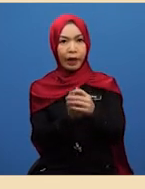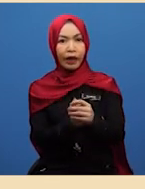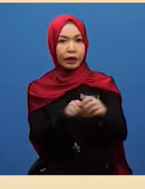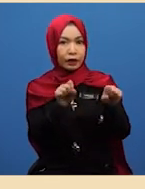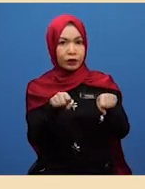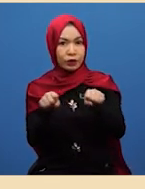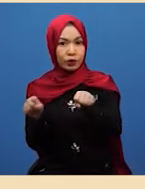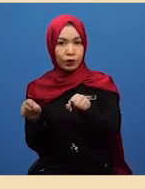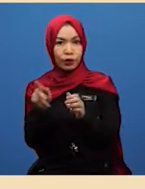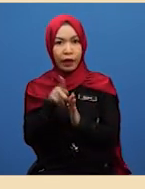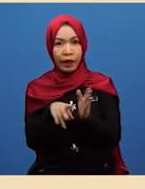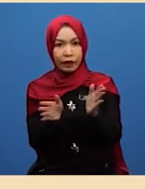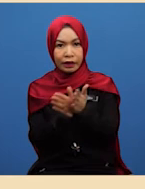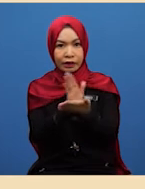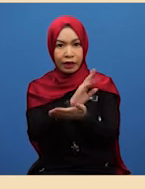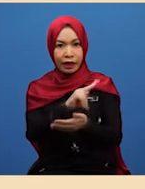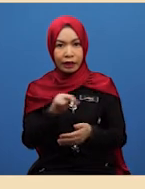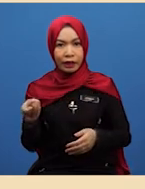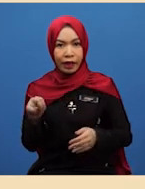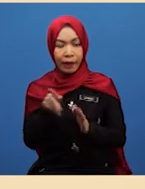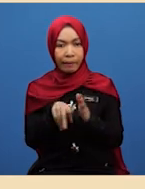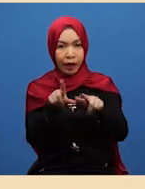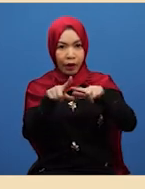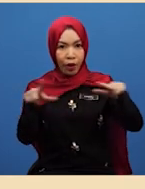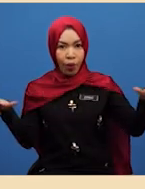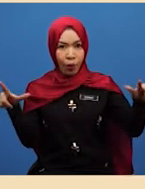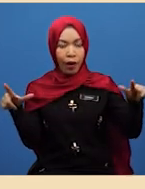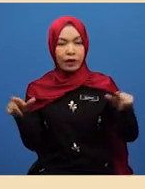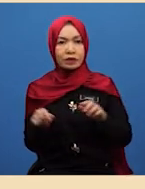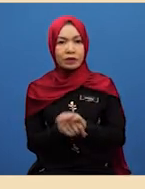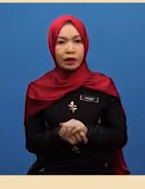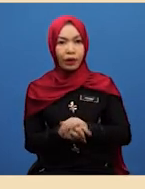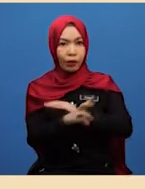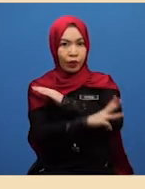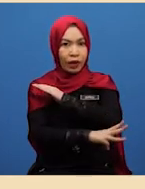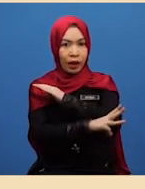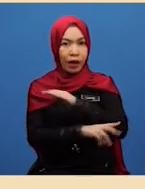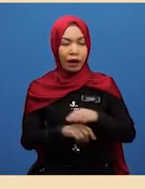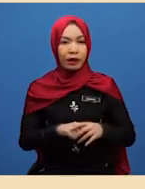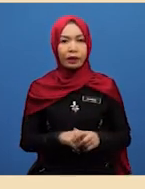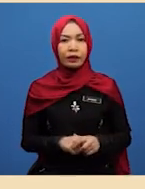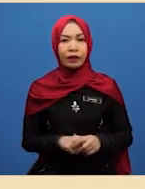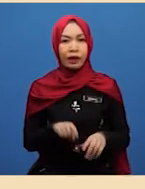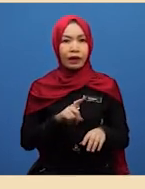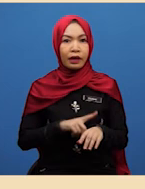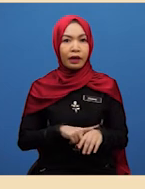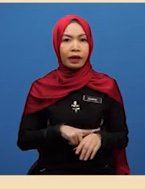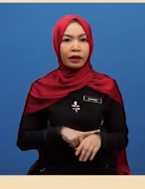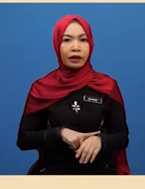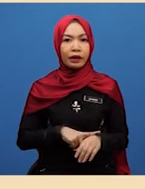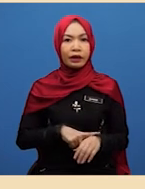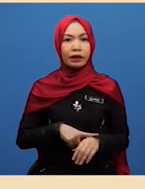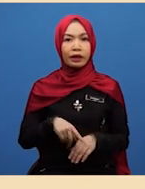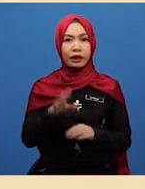kuasa dinasti Brooke di Sarawak yang bermula sejak tahun 1841